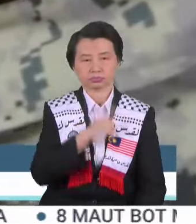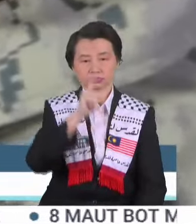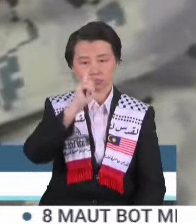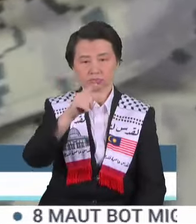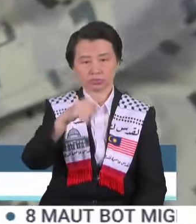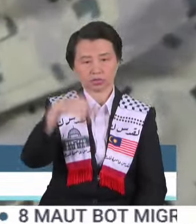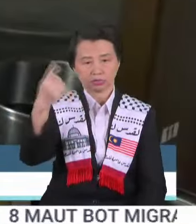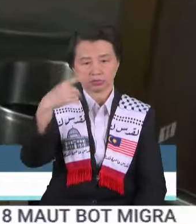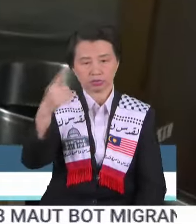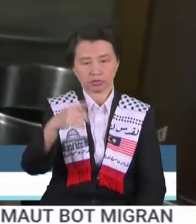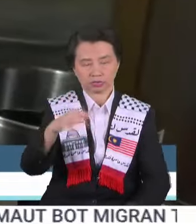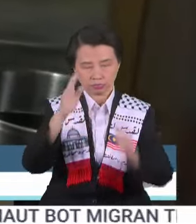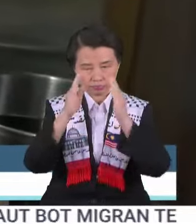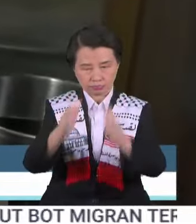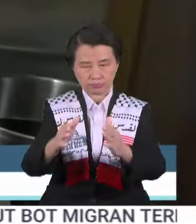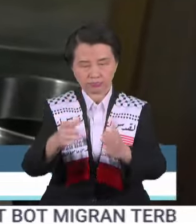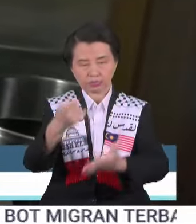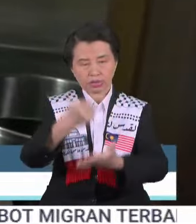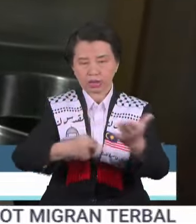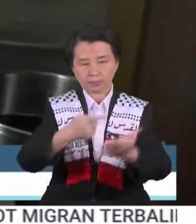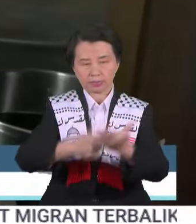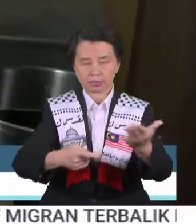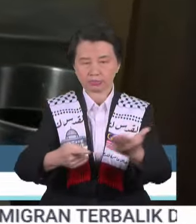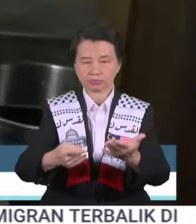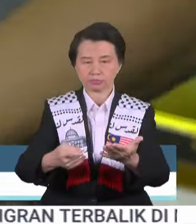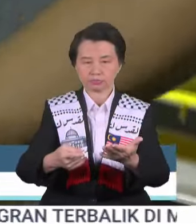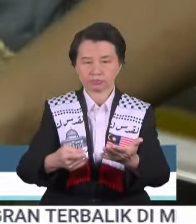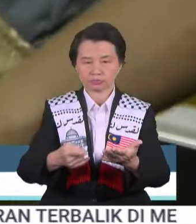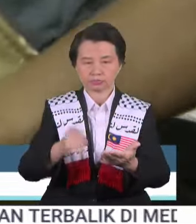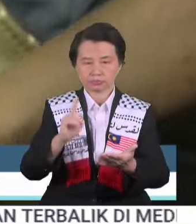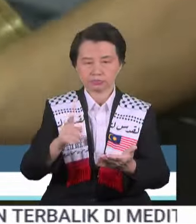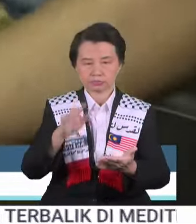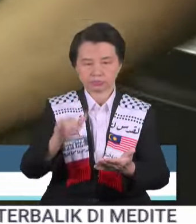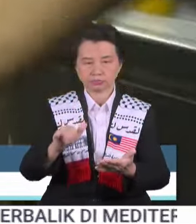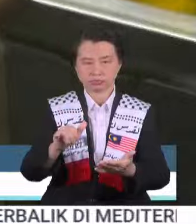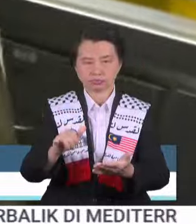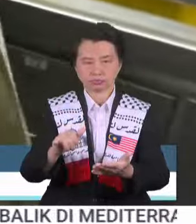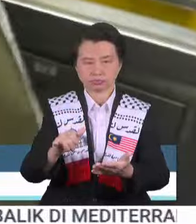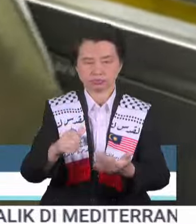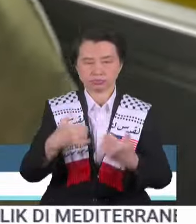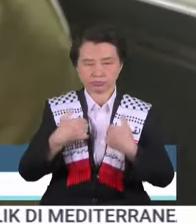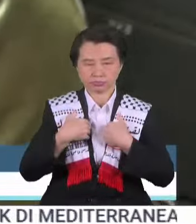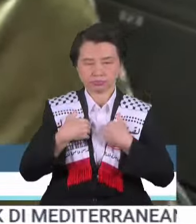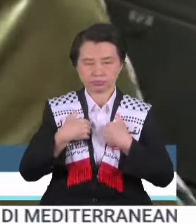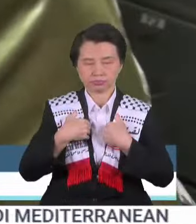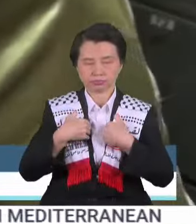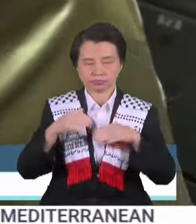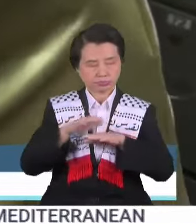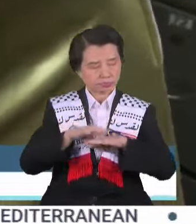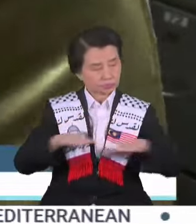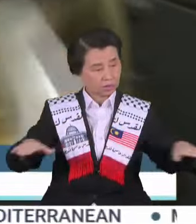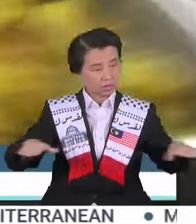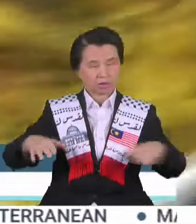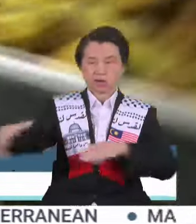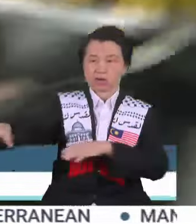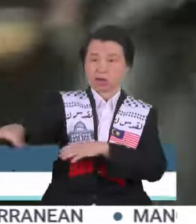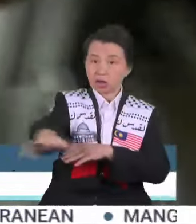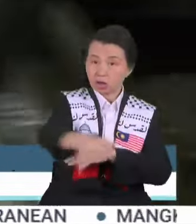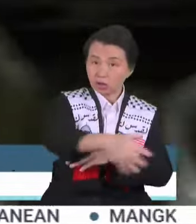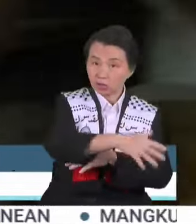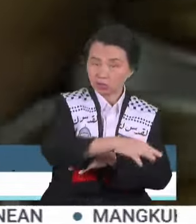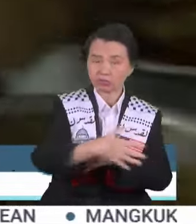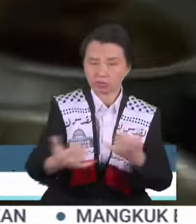memang sentiasa menitik beratkanlah apa saja yang menu yang ada pada di darat tu, seperti gendang,